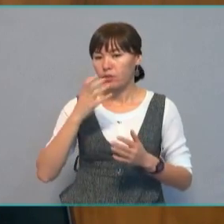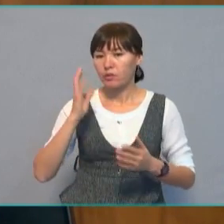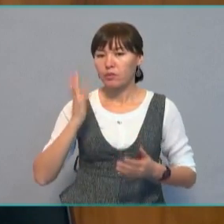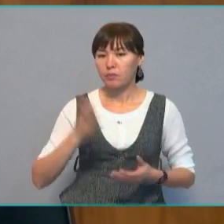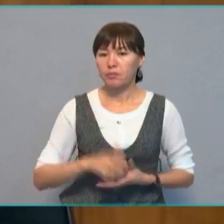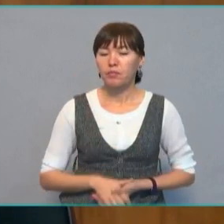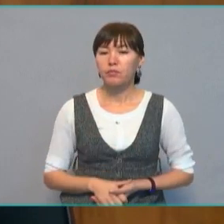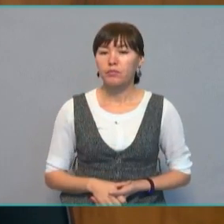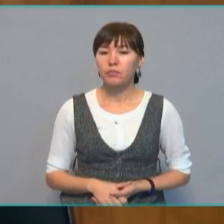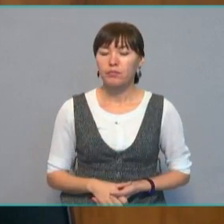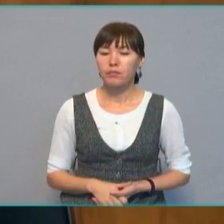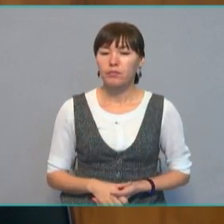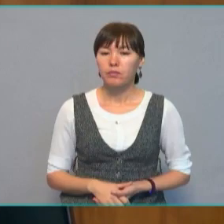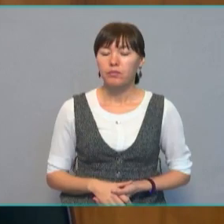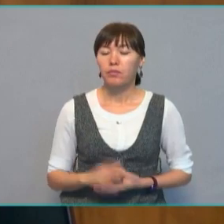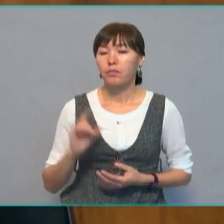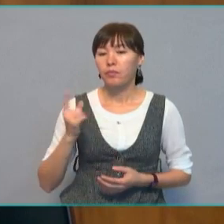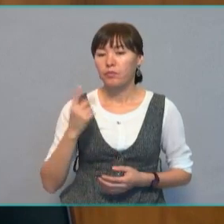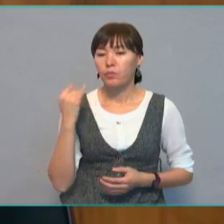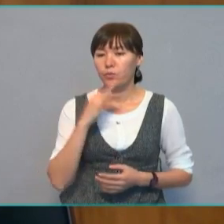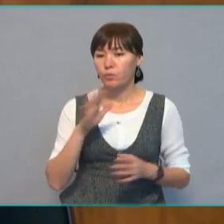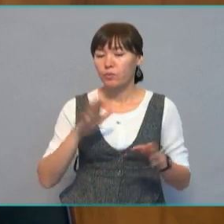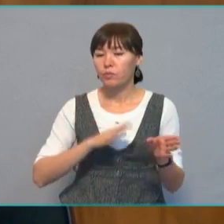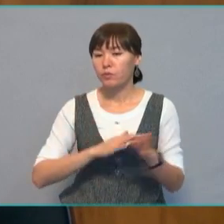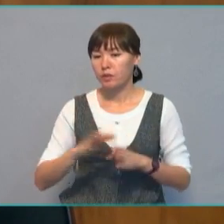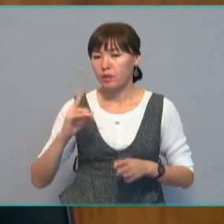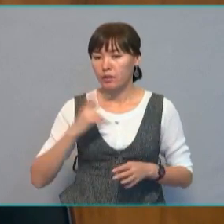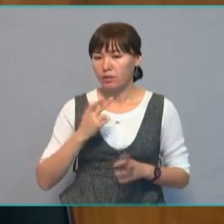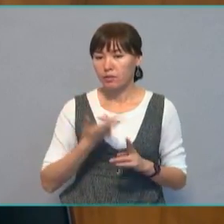жатқан нәрселер бар. Ең бірінші көп орын алып жатқан фактілер осылар болып жатыр.